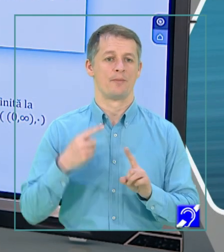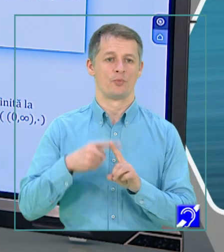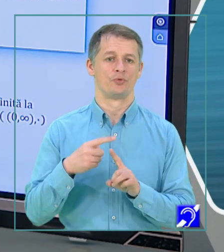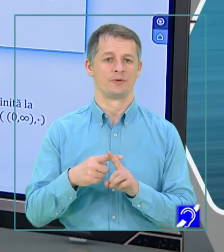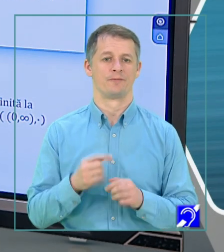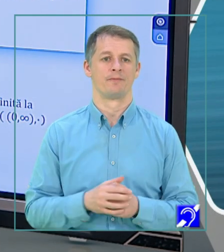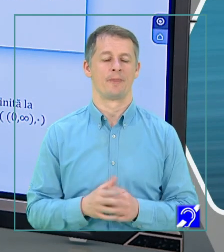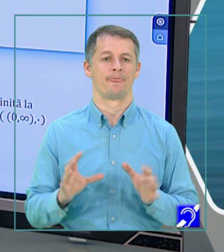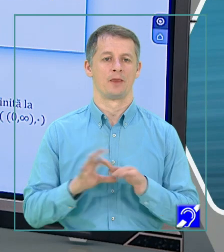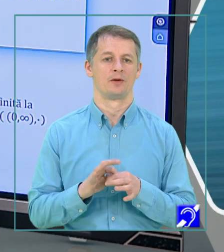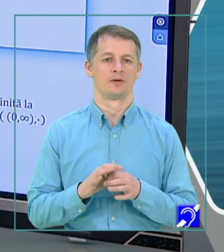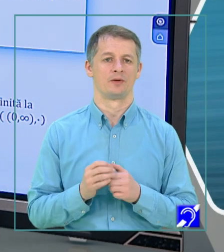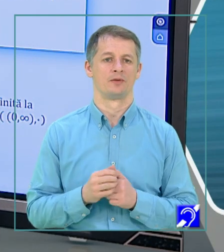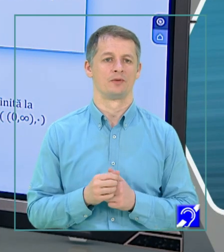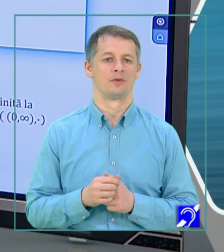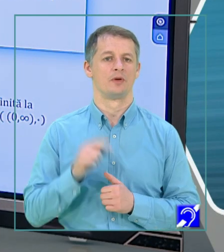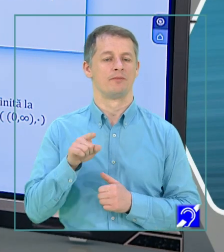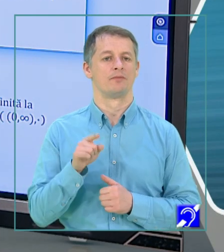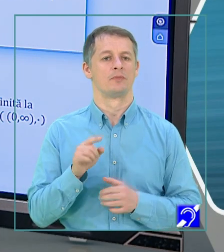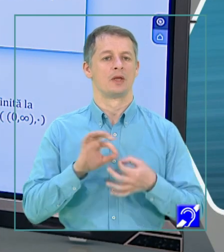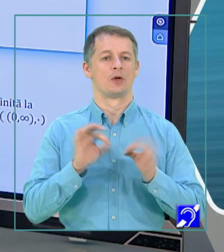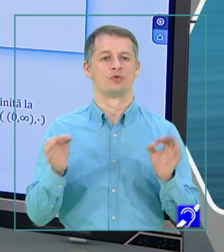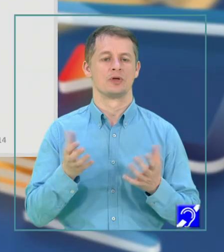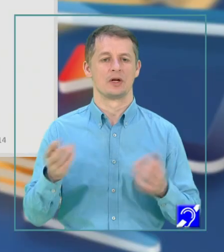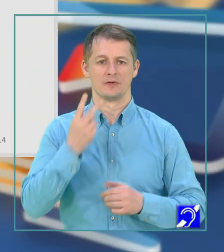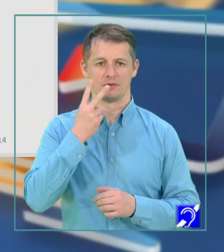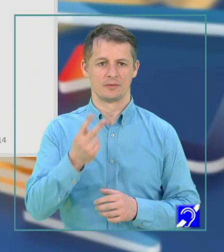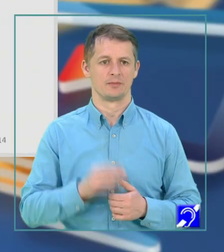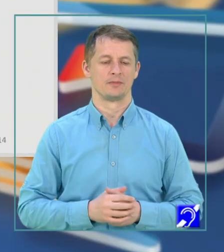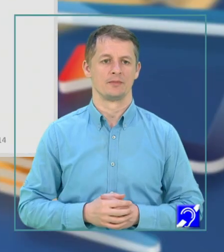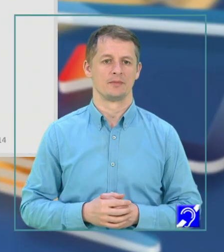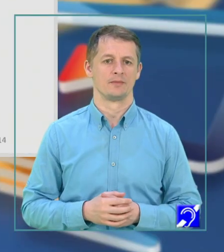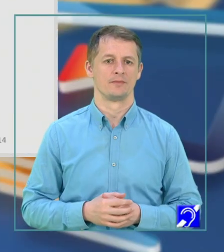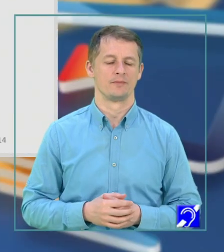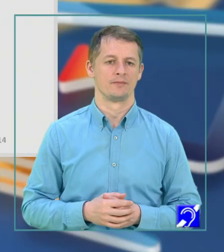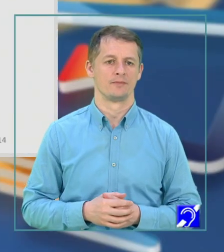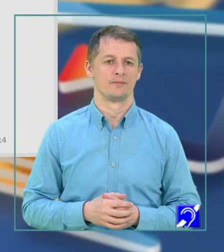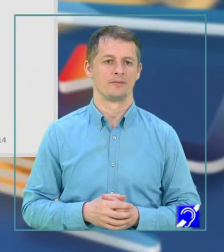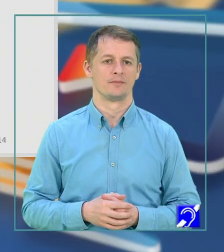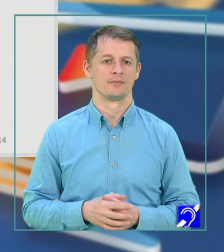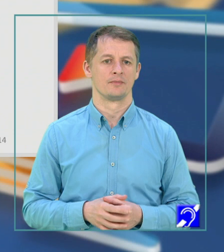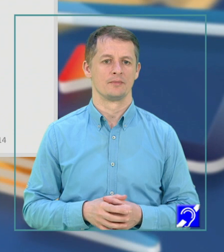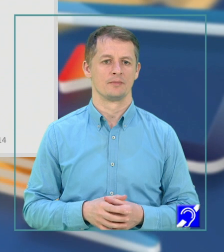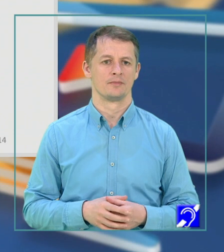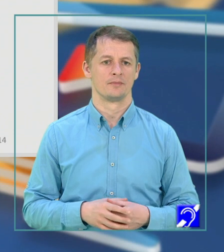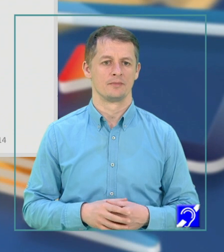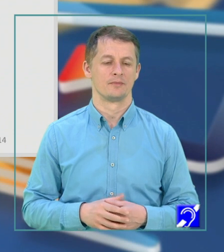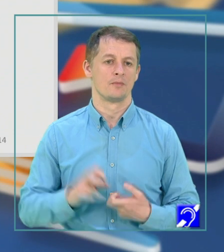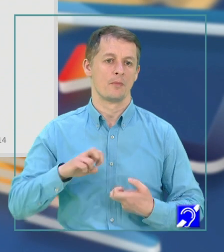suplimentare legate de enunțul pe care l-ați văzut. Problema se pune dacă la punctul